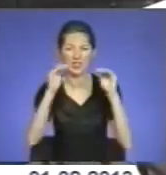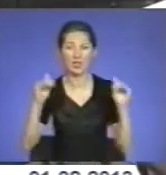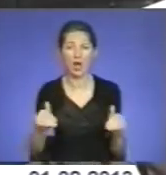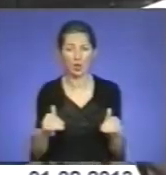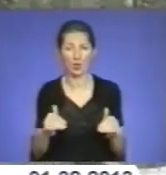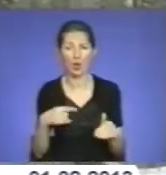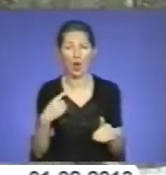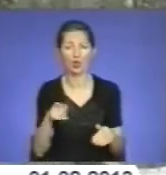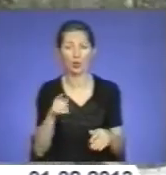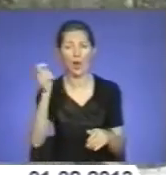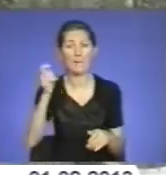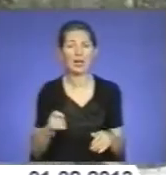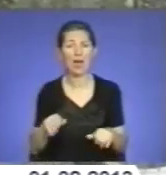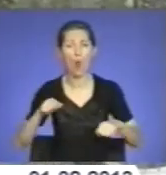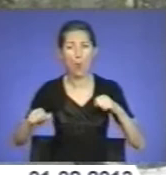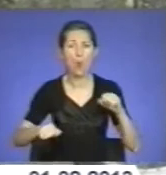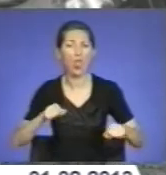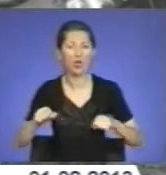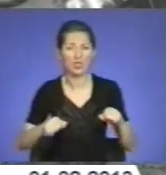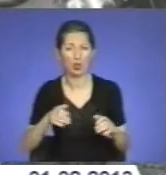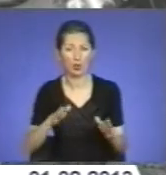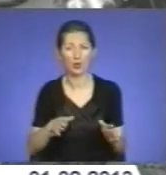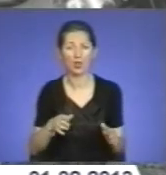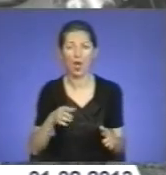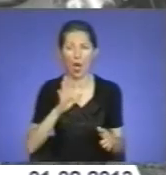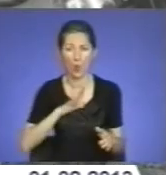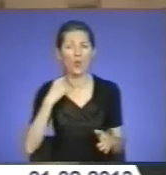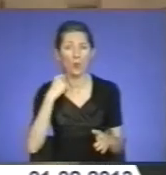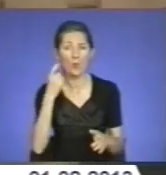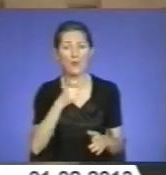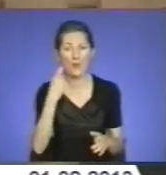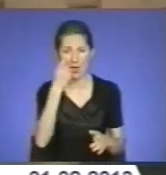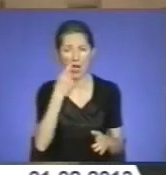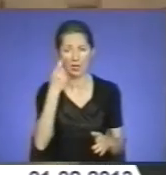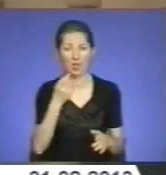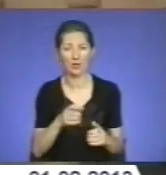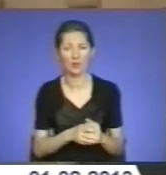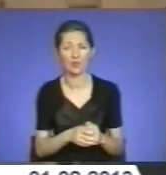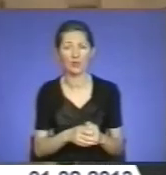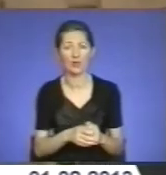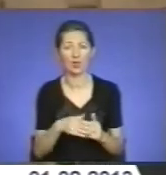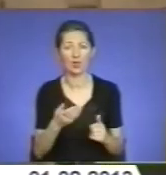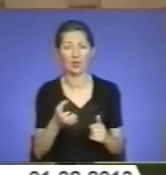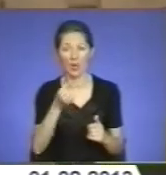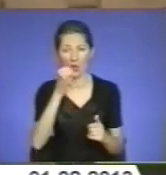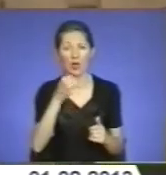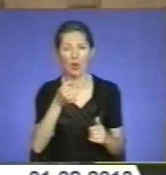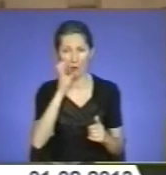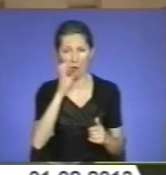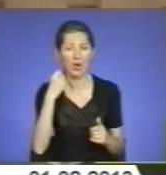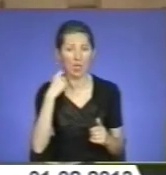приїхав мотоциклом, хоча, зі слів очевидців, був у стані алкогольного сп'яніння. Якісь алкогольні напої вживали